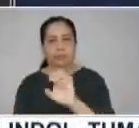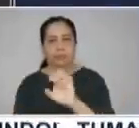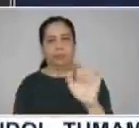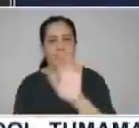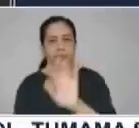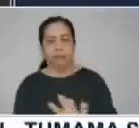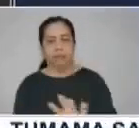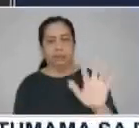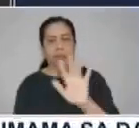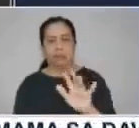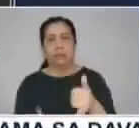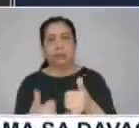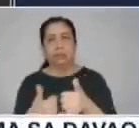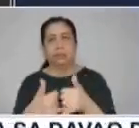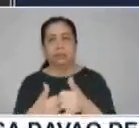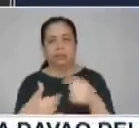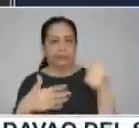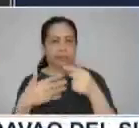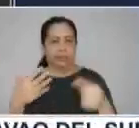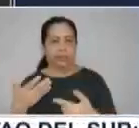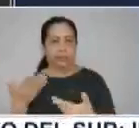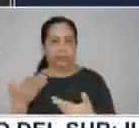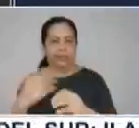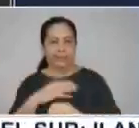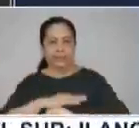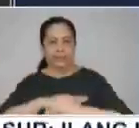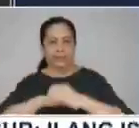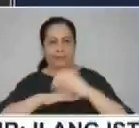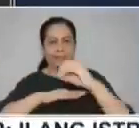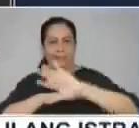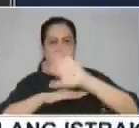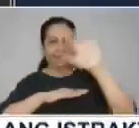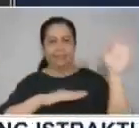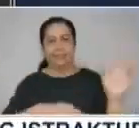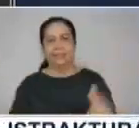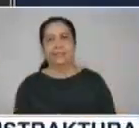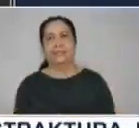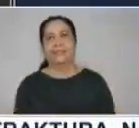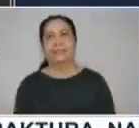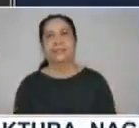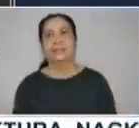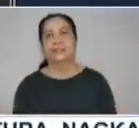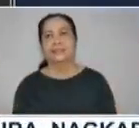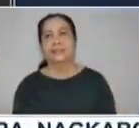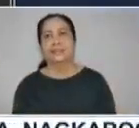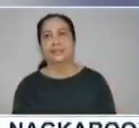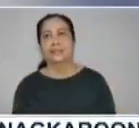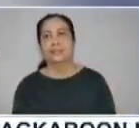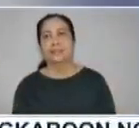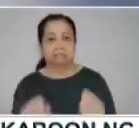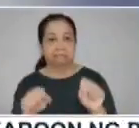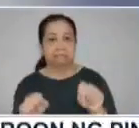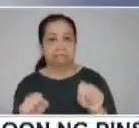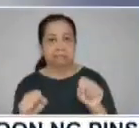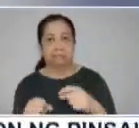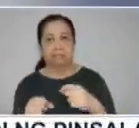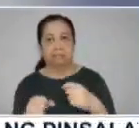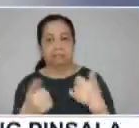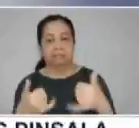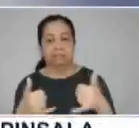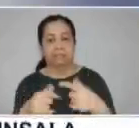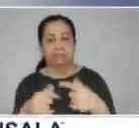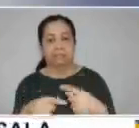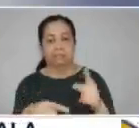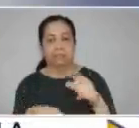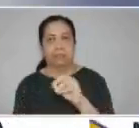if the SEA Games will push through, for sure we will try to get her to play for the Philippines. Bagamat sa